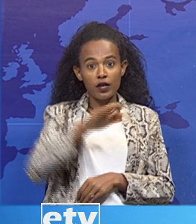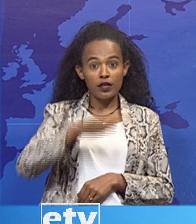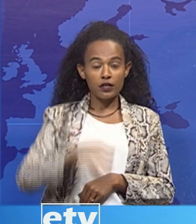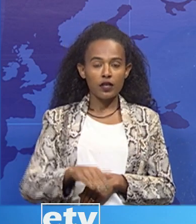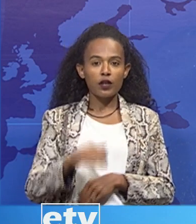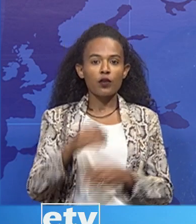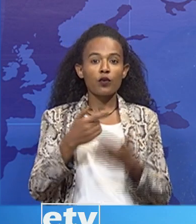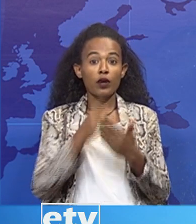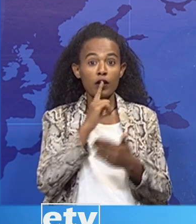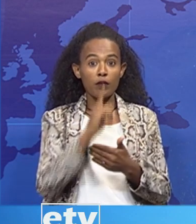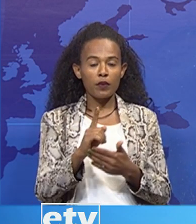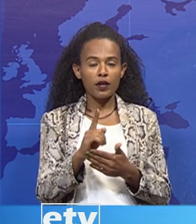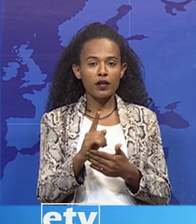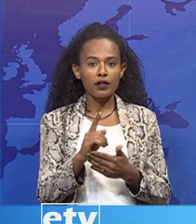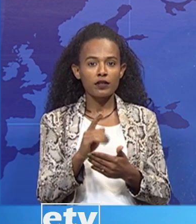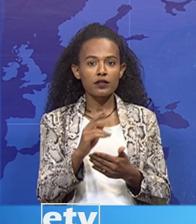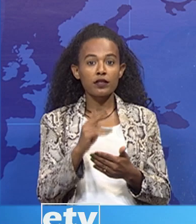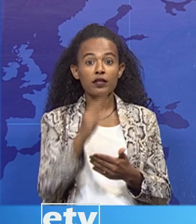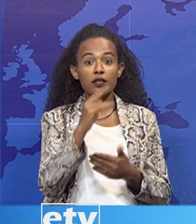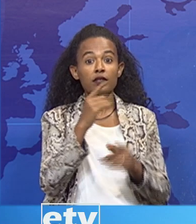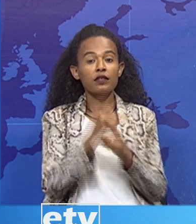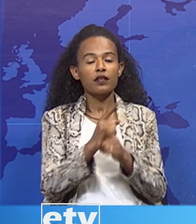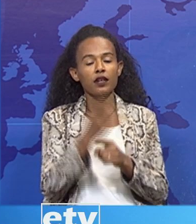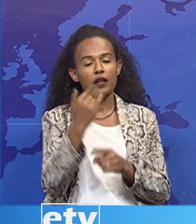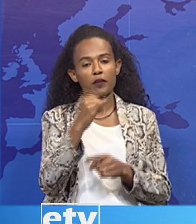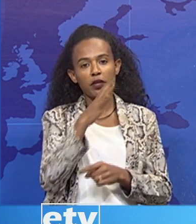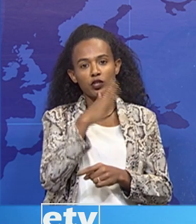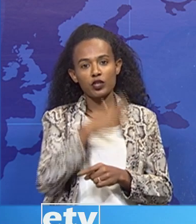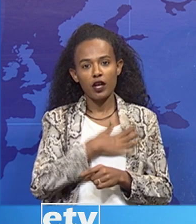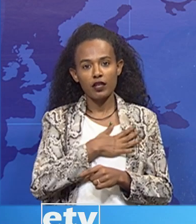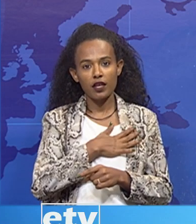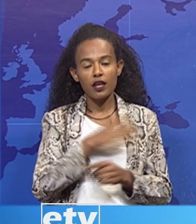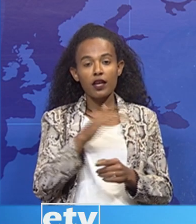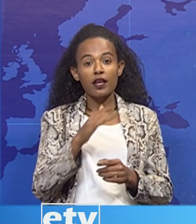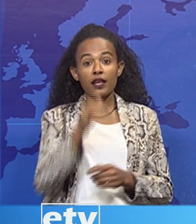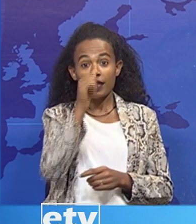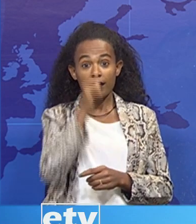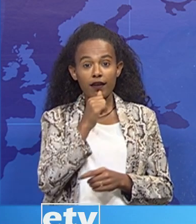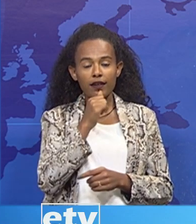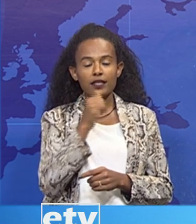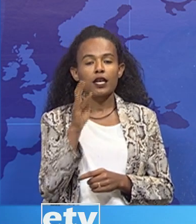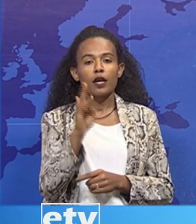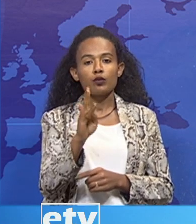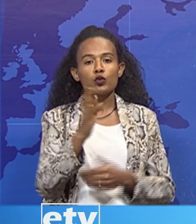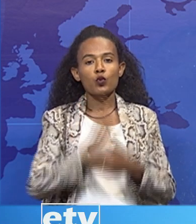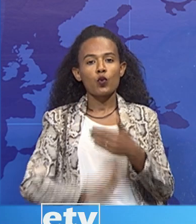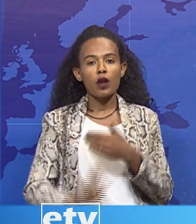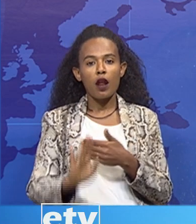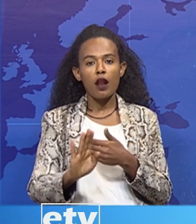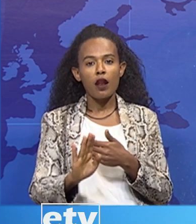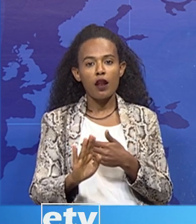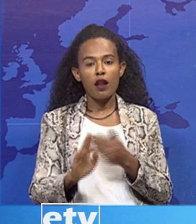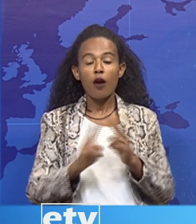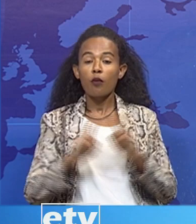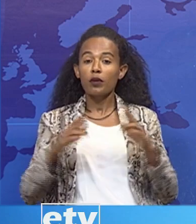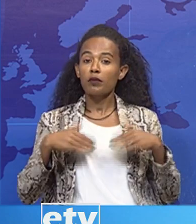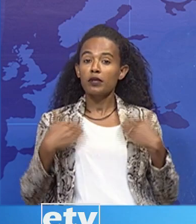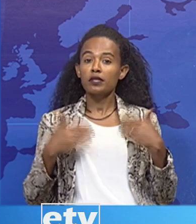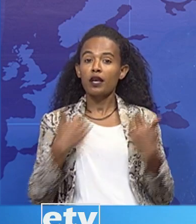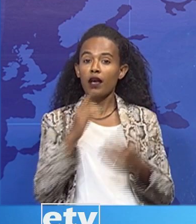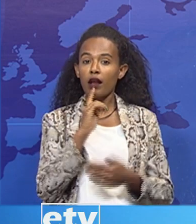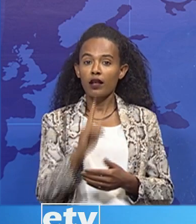ነበር፣ ለካ እማዬ ልክ ነበረች። የታገሰ ከሚስቱ ይወልዳል። አሁን በጣም ደስ ይላል።